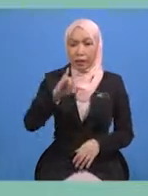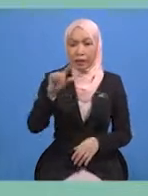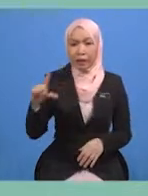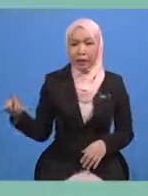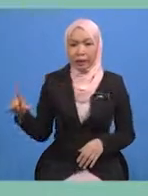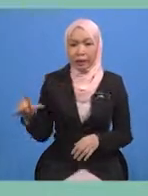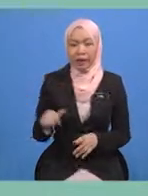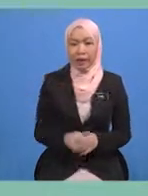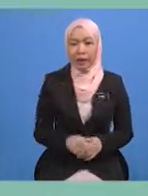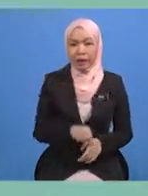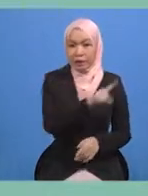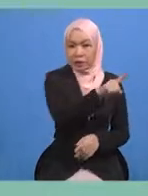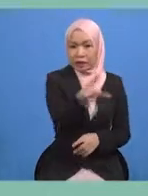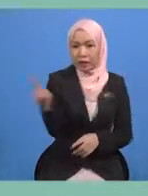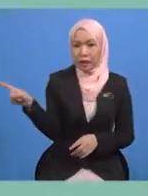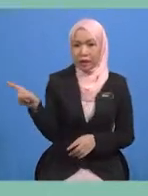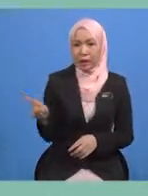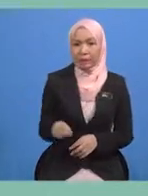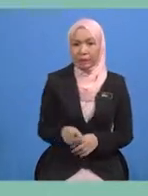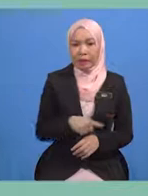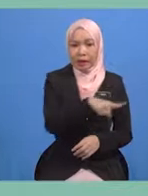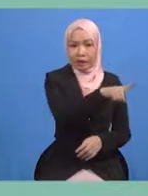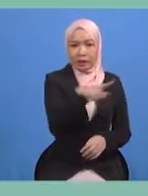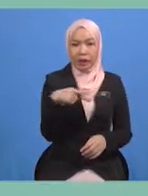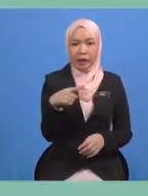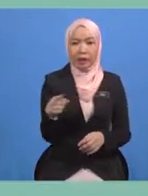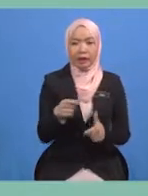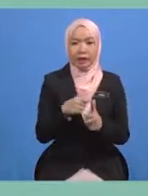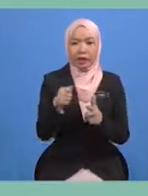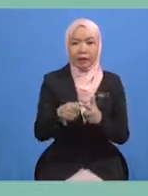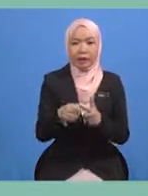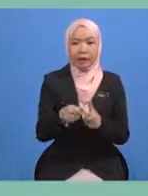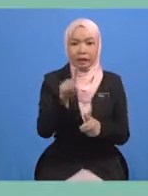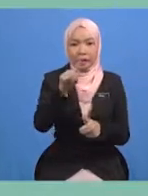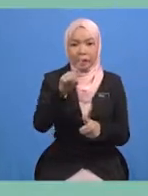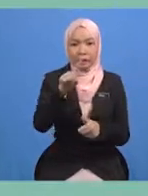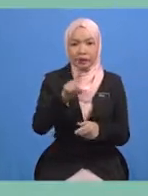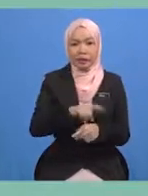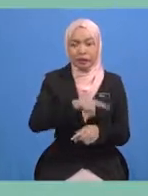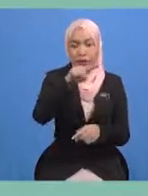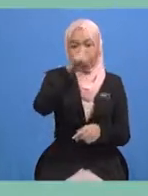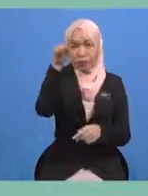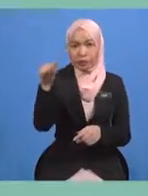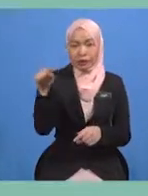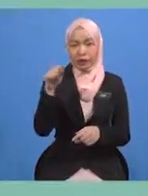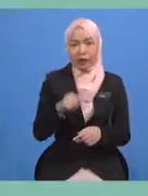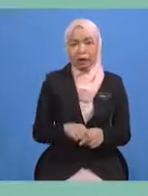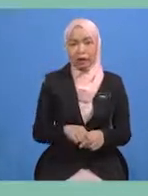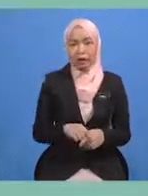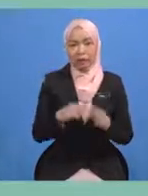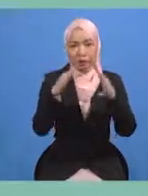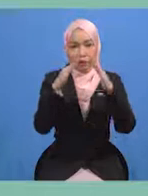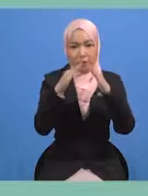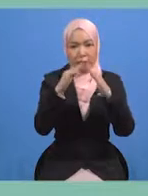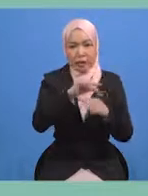atau lurah gelombang. Tempoh ialah masa yang